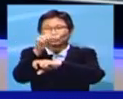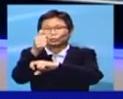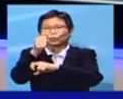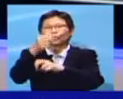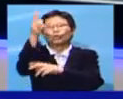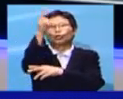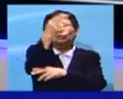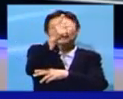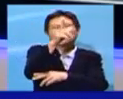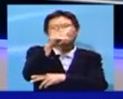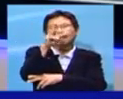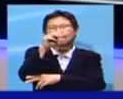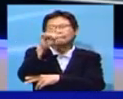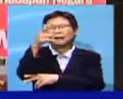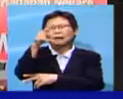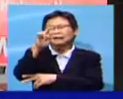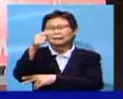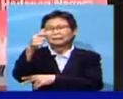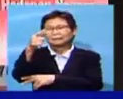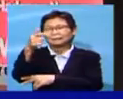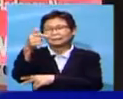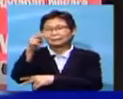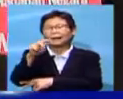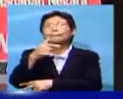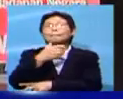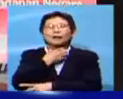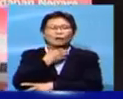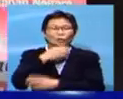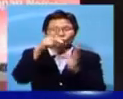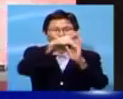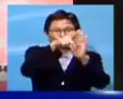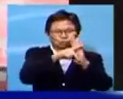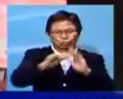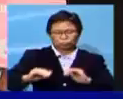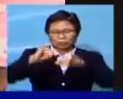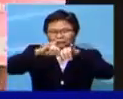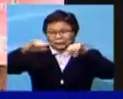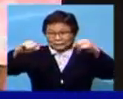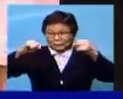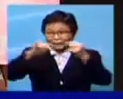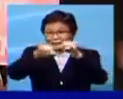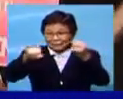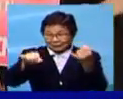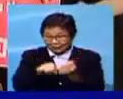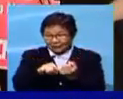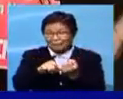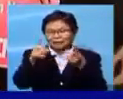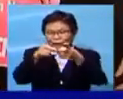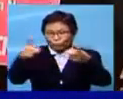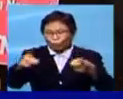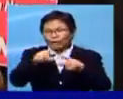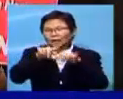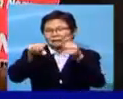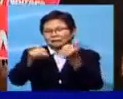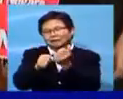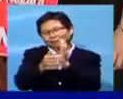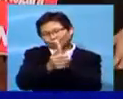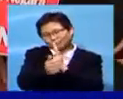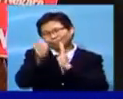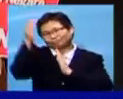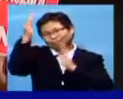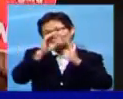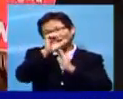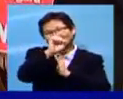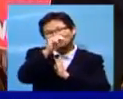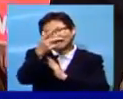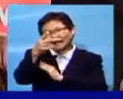Melintang perak kursus yang ditawarkan adalah di tahap ijazah Sarjana Muda Diploma dan sijil kemahiran Malaysia